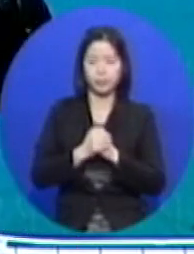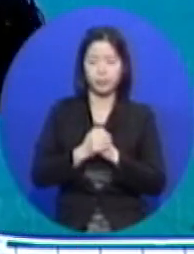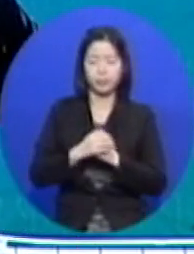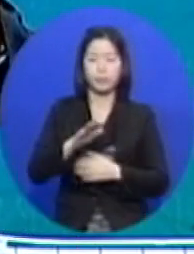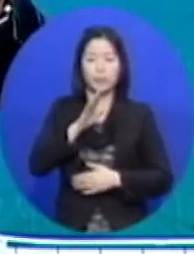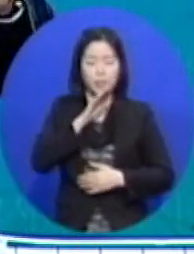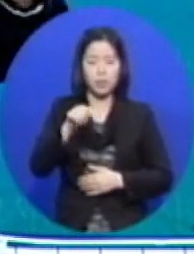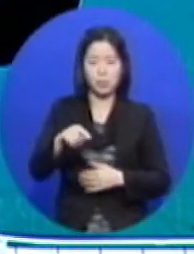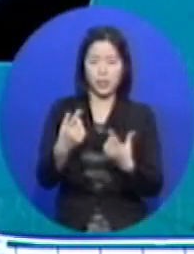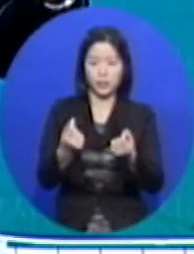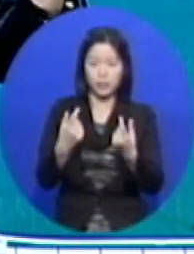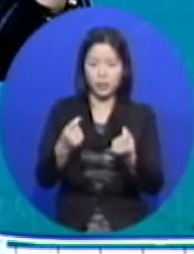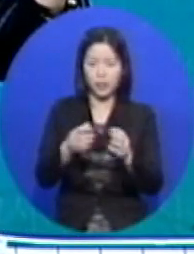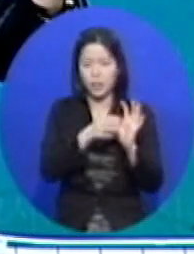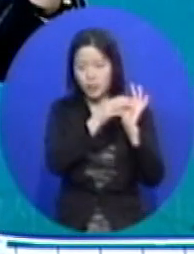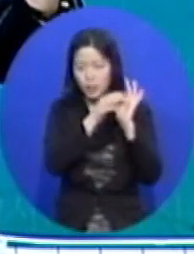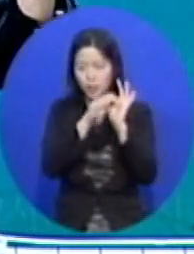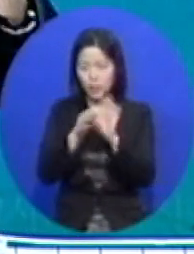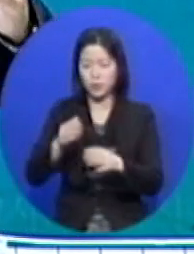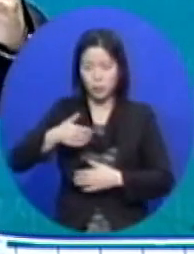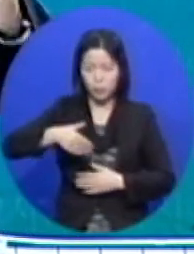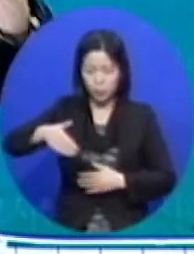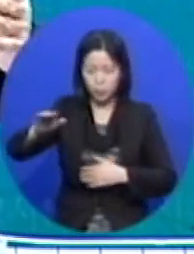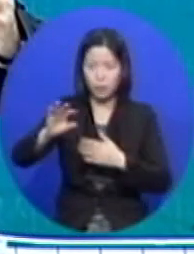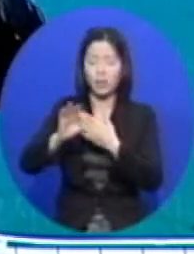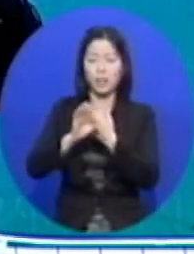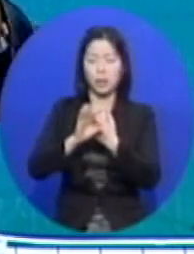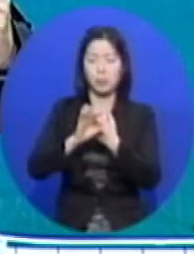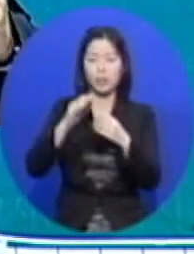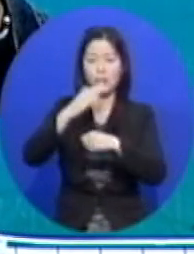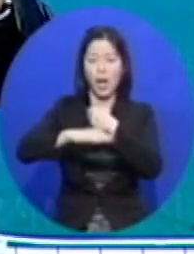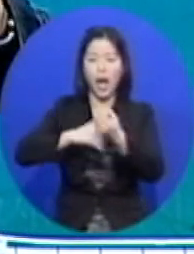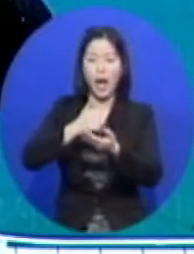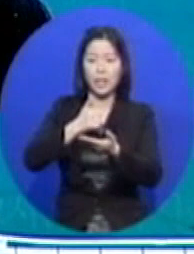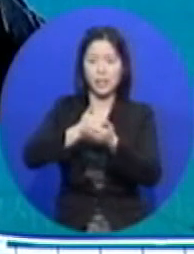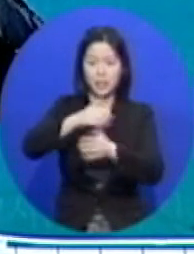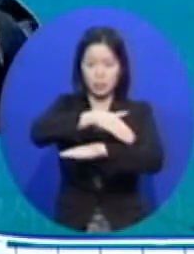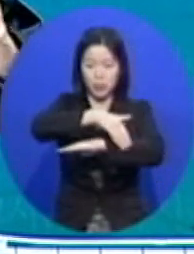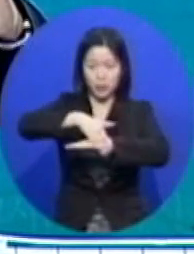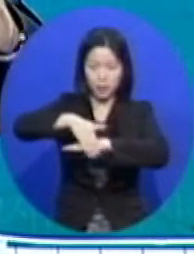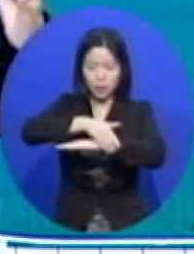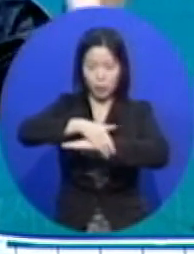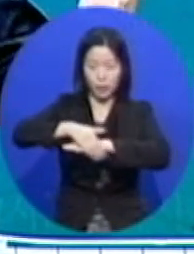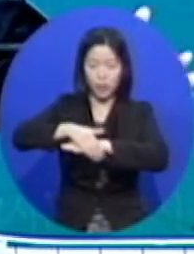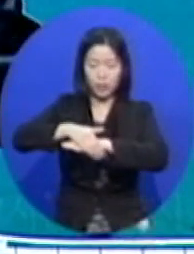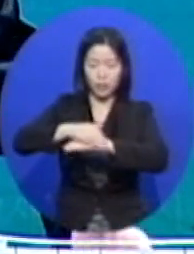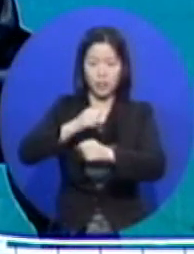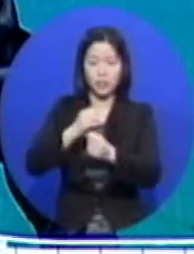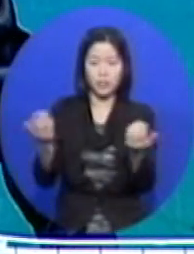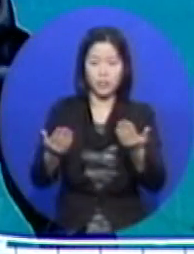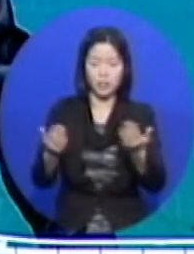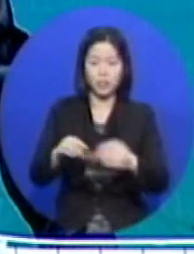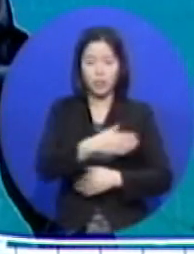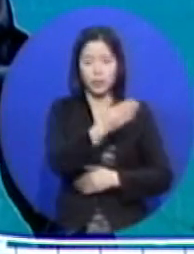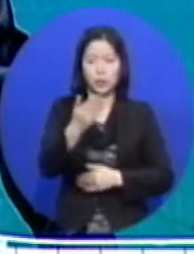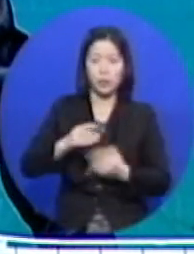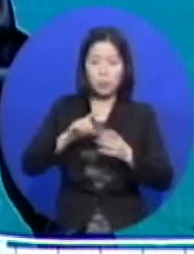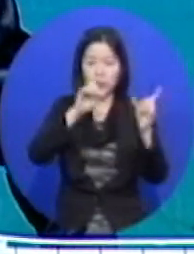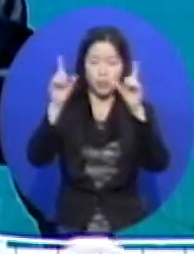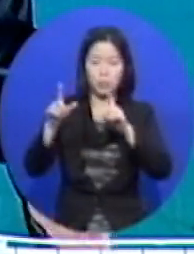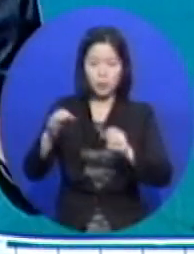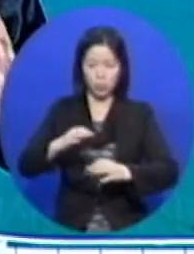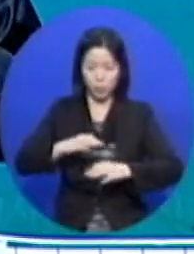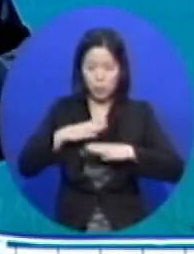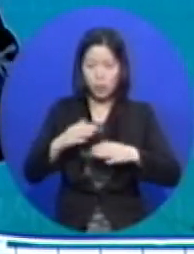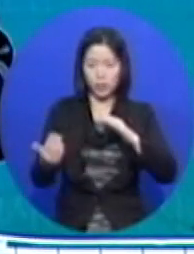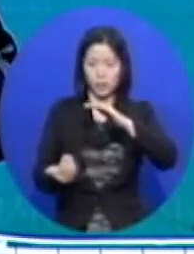정말 그렇게만 계속 하면 그러면 하나님이 계획하시는 일들이 여러분의 선생의 놀랍게 이루어 지게 돼 있어요